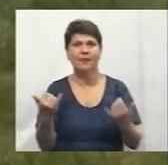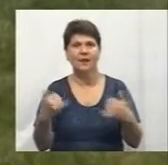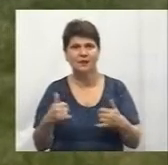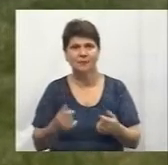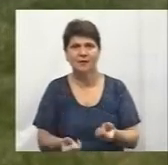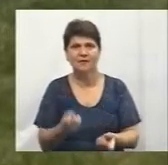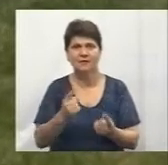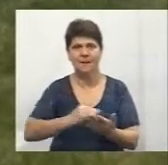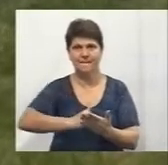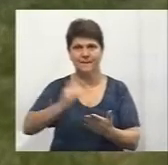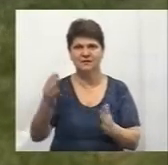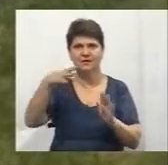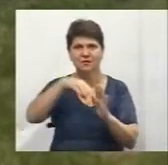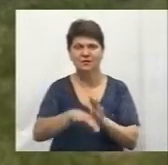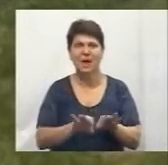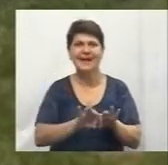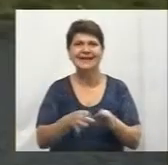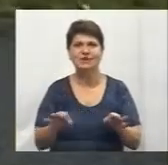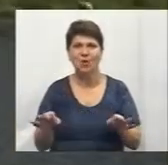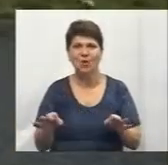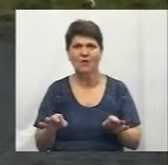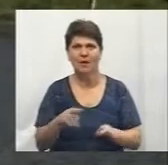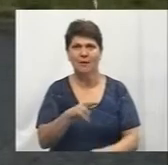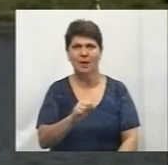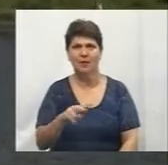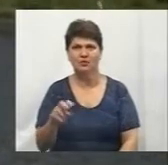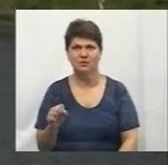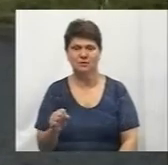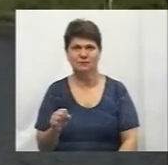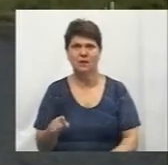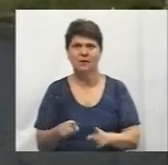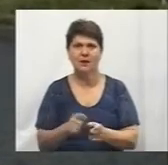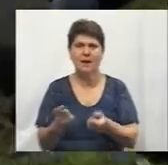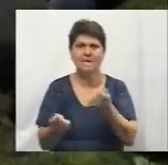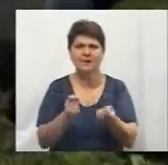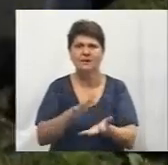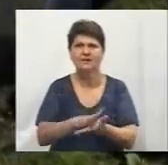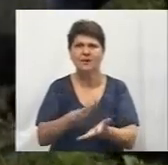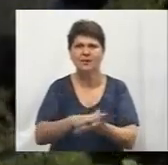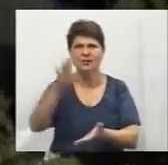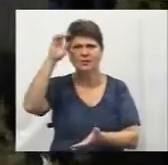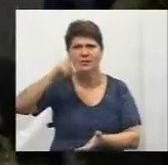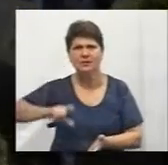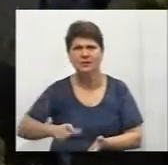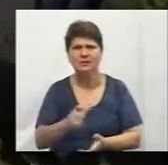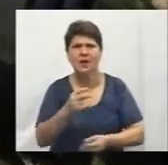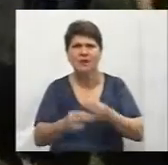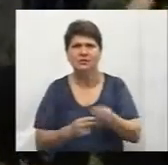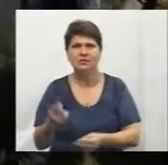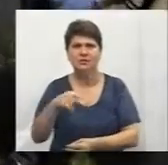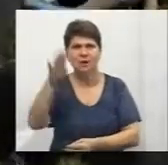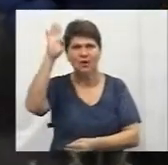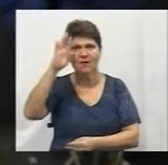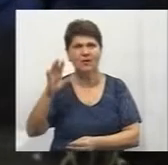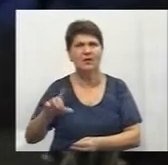виявлено підвищений вміст кишкової палички. Таке мікробне забруднення річки, каже Крутікова, через те, що водойма